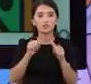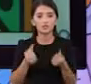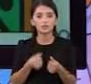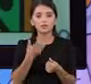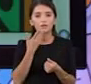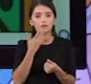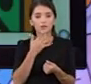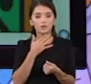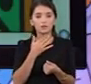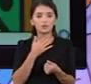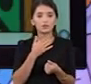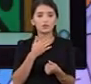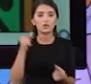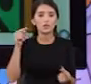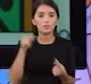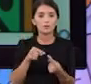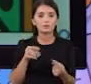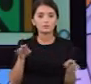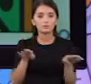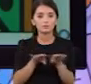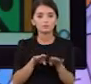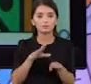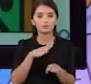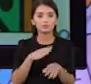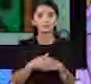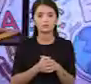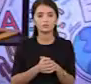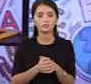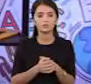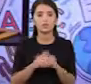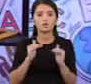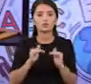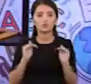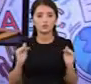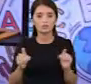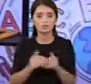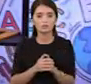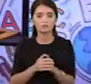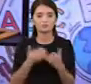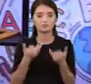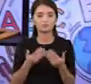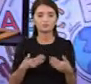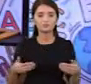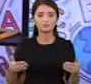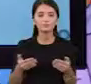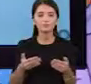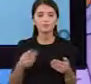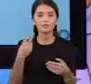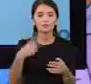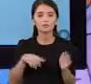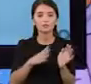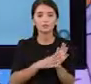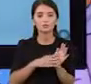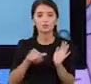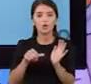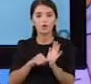shakllari, ranglari o'zaro mos keldi. Aziz bolajonlar, bugun sizlar bilan